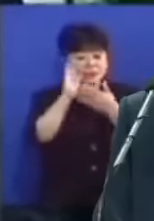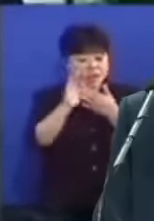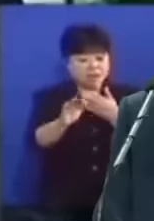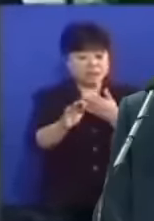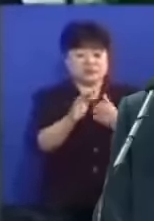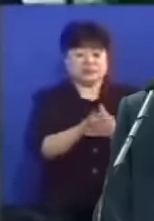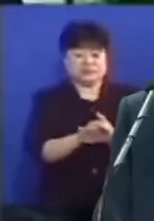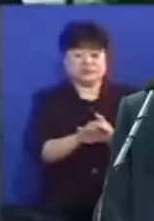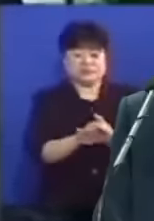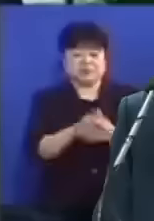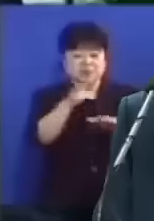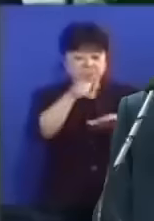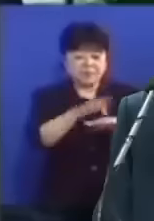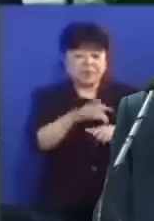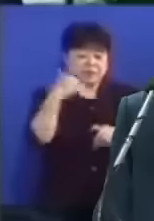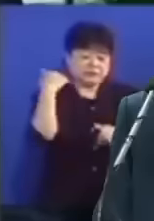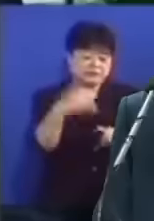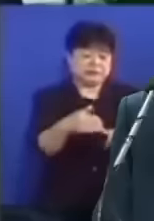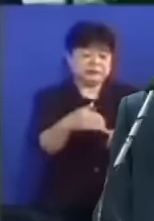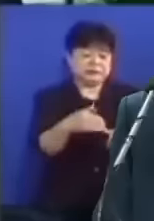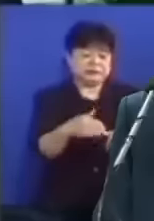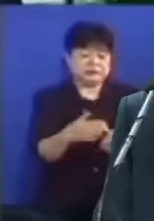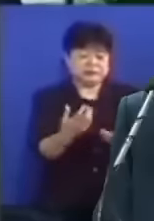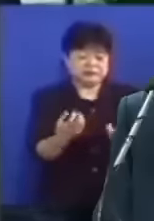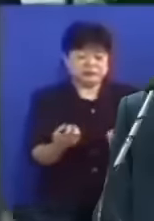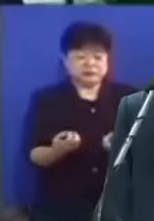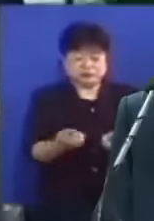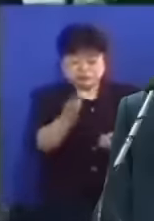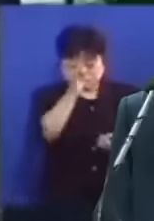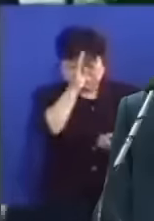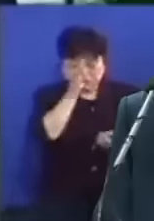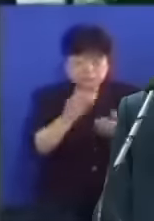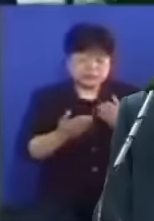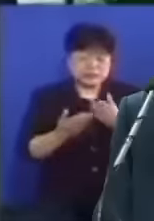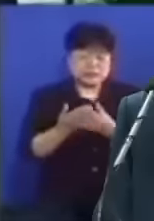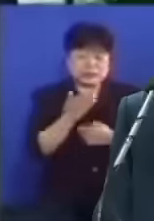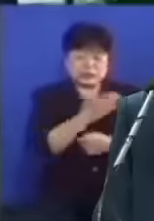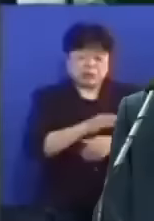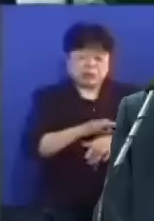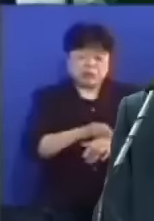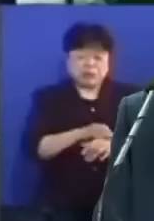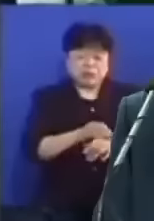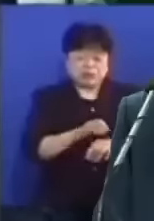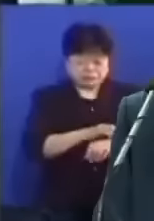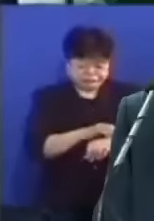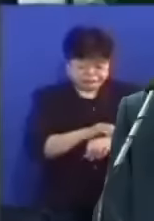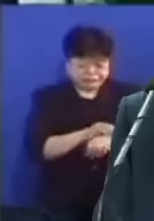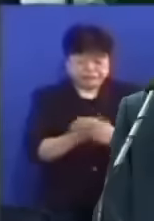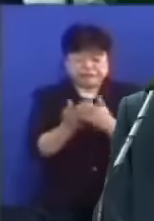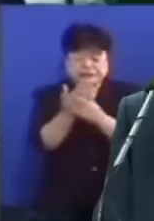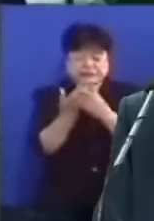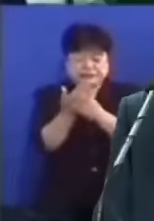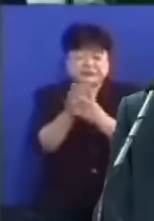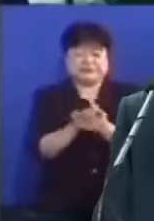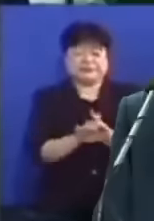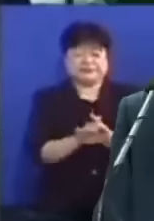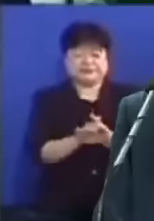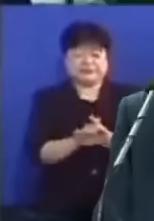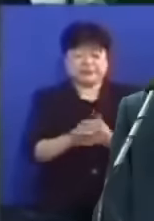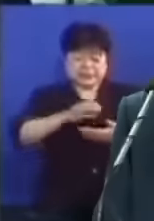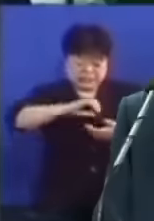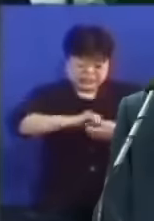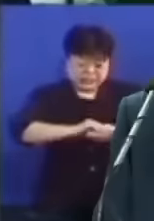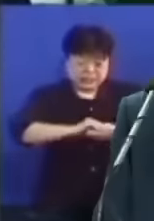나중에는 마귀가 쳐서 동양성 문둥병이 걸려서 온몸에 문둥이 생겼습니다.